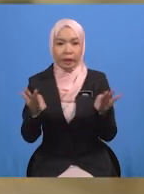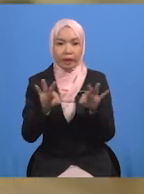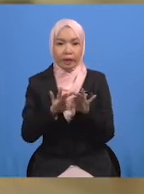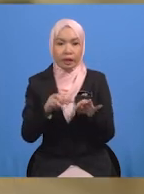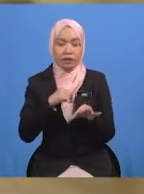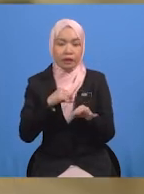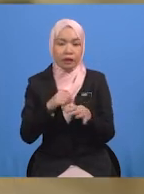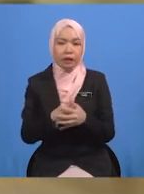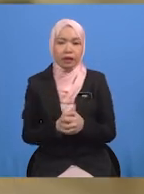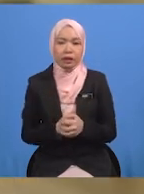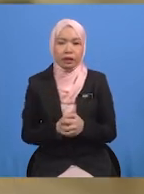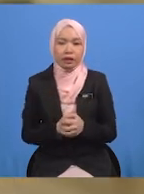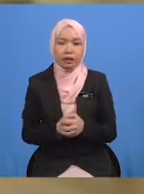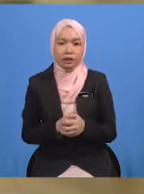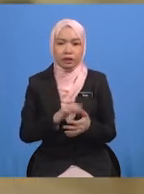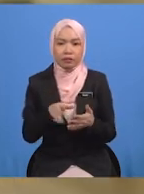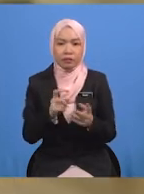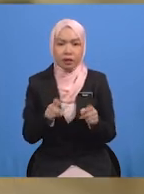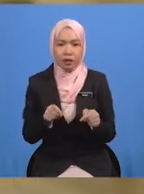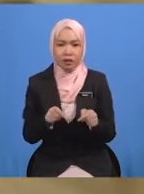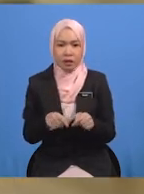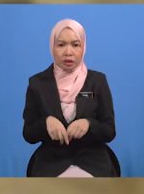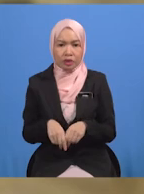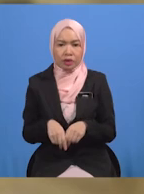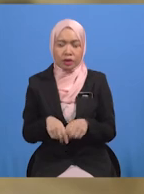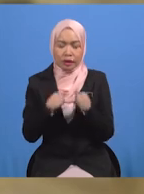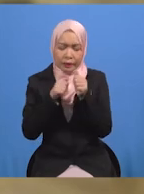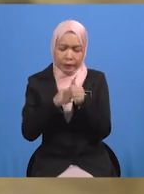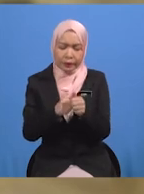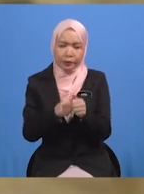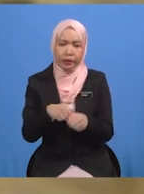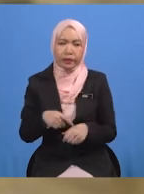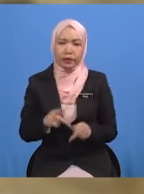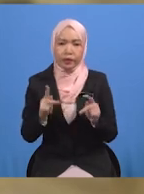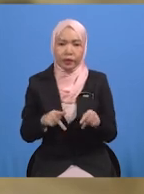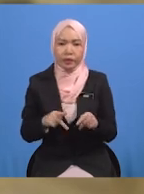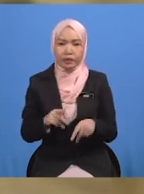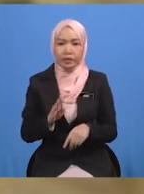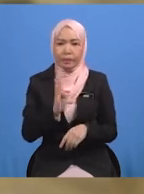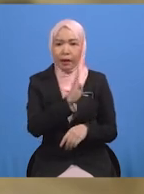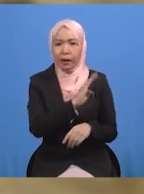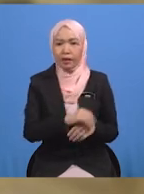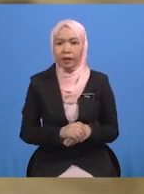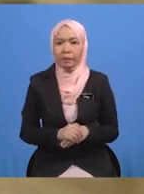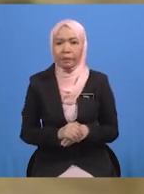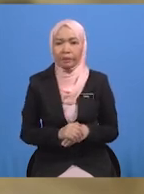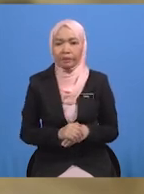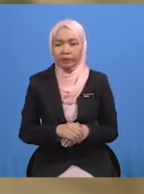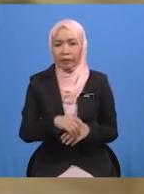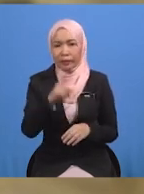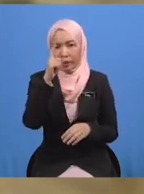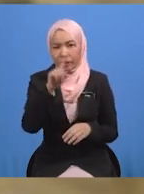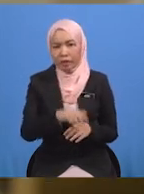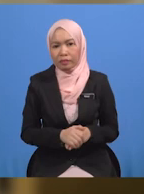apabila terpaksa tunduk kepada tekanan kuasa-kuasa barat seperti melaksanakan tanzimat mengikut